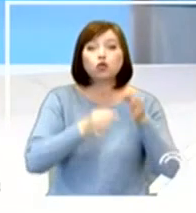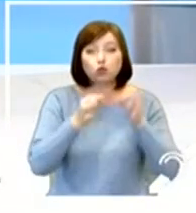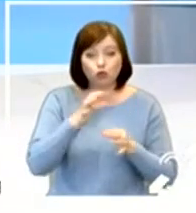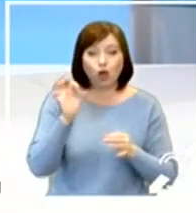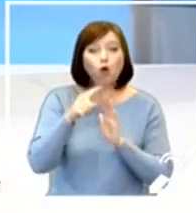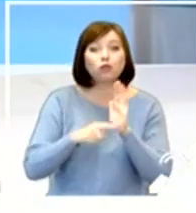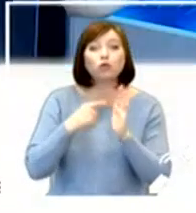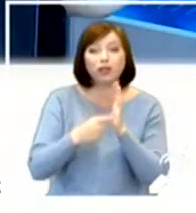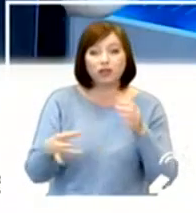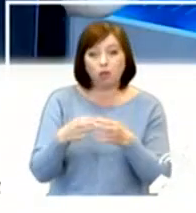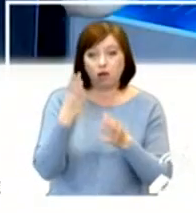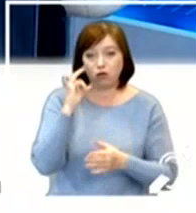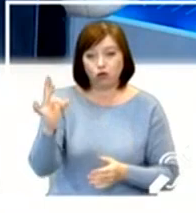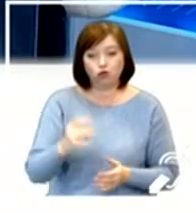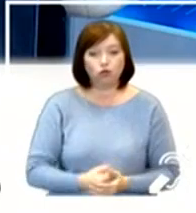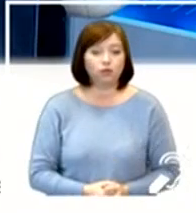Constituționale.